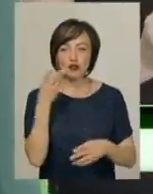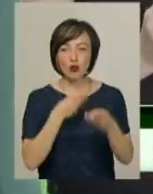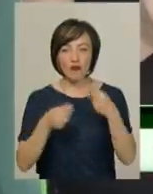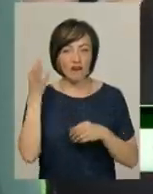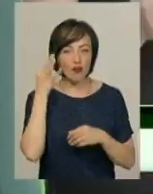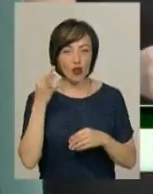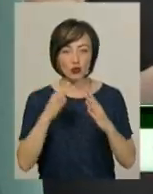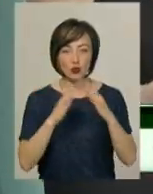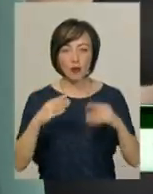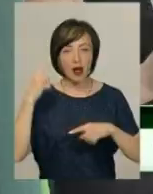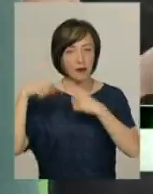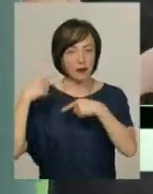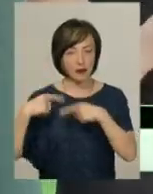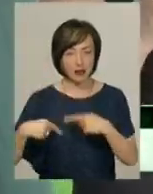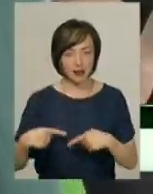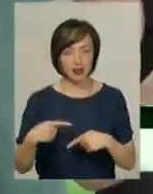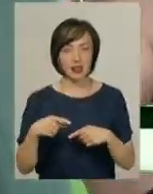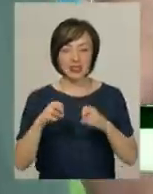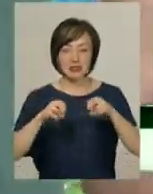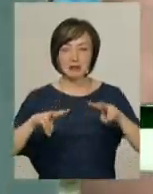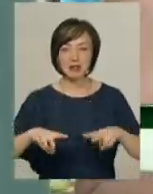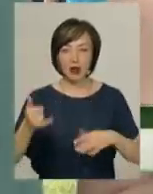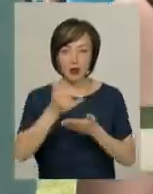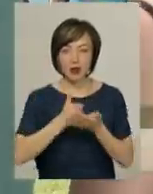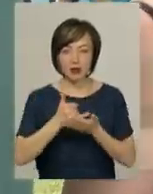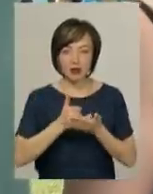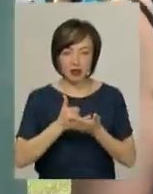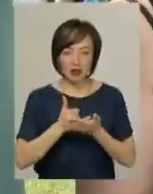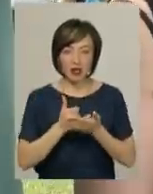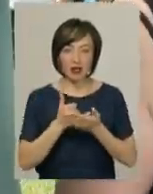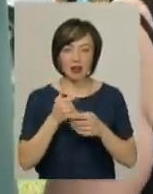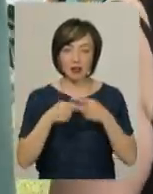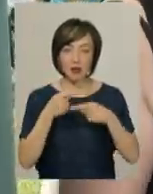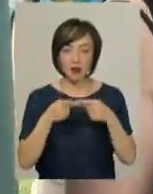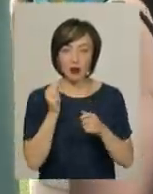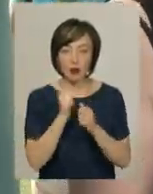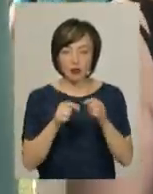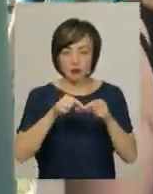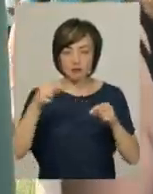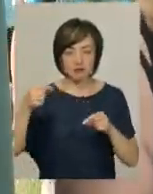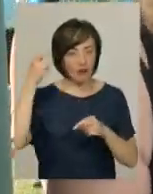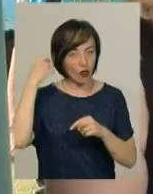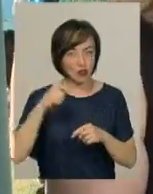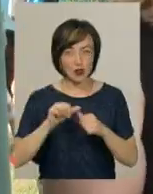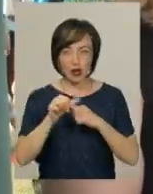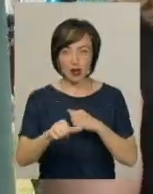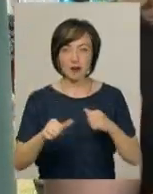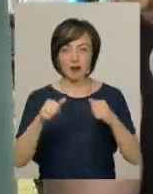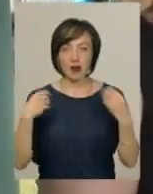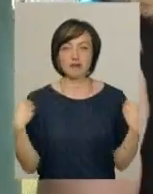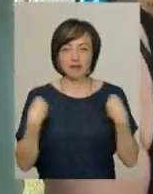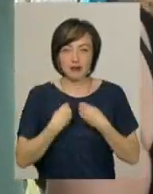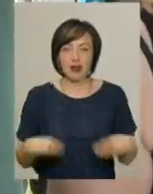ходять у бігуді. Тобто після миття собаку мастять спеціальною олійкою, на бігуді намотується кожне пасмо окремо, а зверху одягається